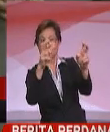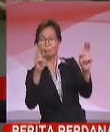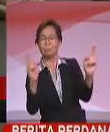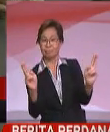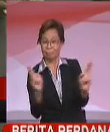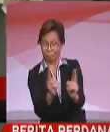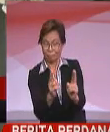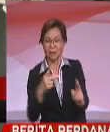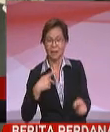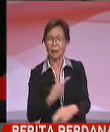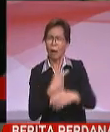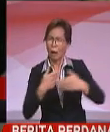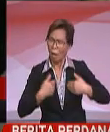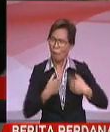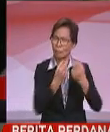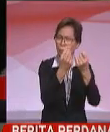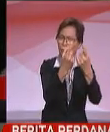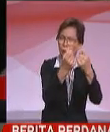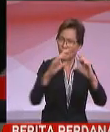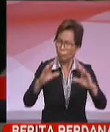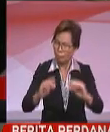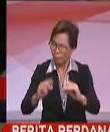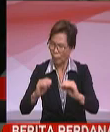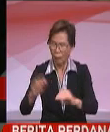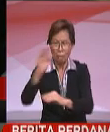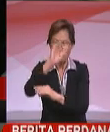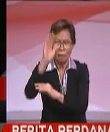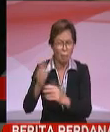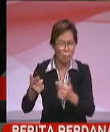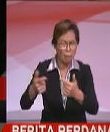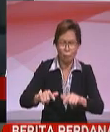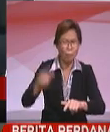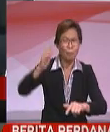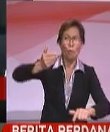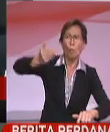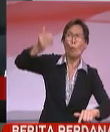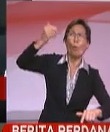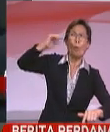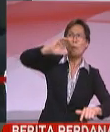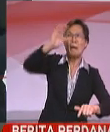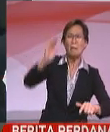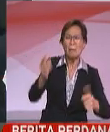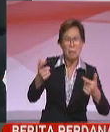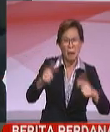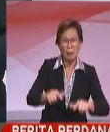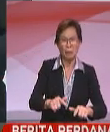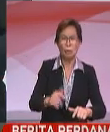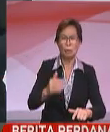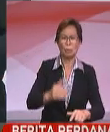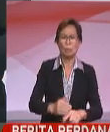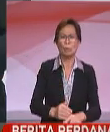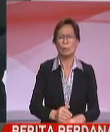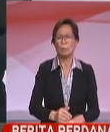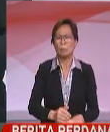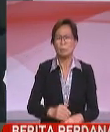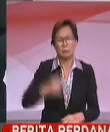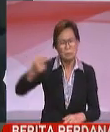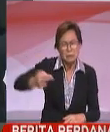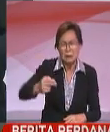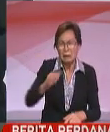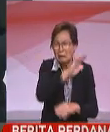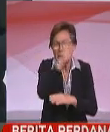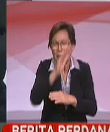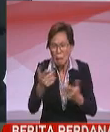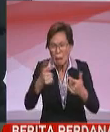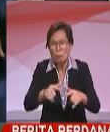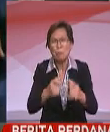adakan sebanyak 11 kali. Tak pernah berlaku dalam sejarah setahun berlaku sebanyak itu.